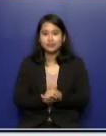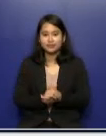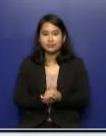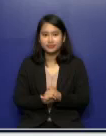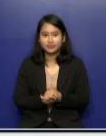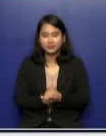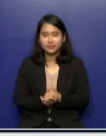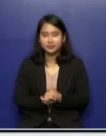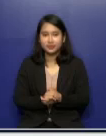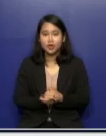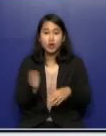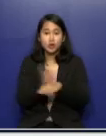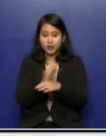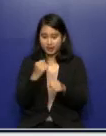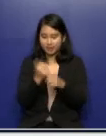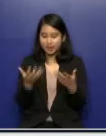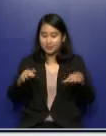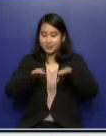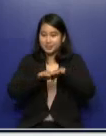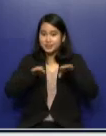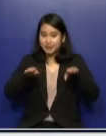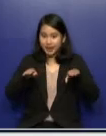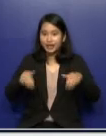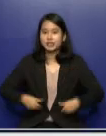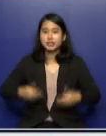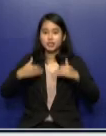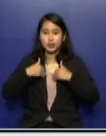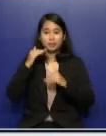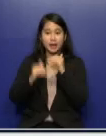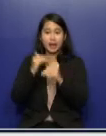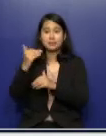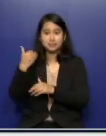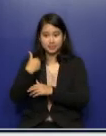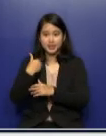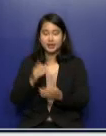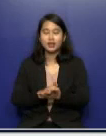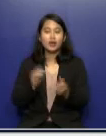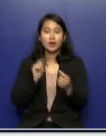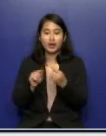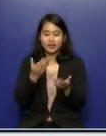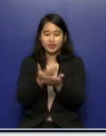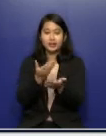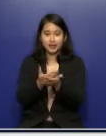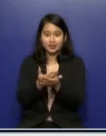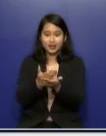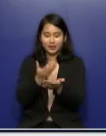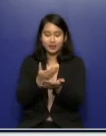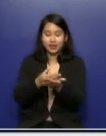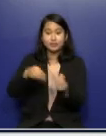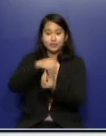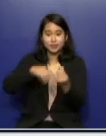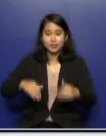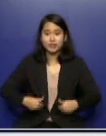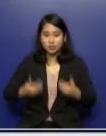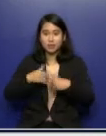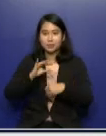านั้นมีมาตรฐานการบำรุงที่สูงขึ้นมีการใช้เงินในการบำรุงชีวิตที่สูงขึ้นกว่าบ